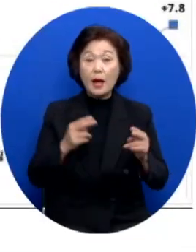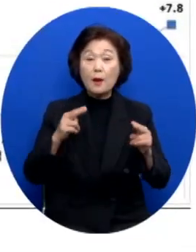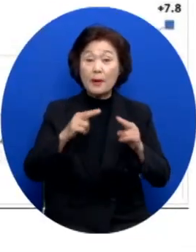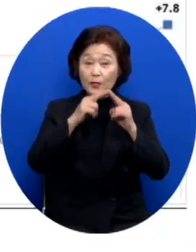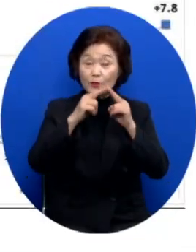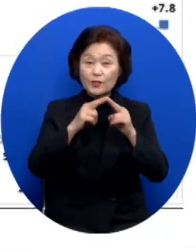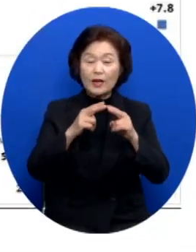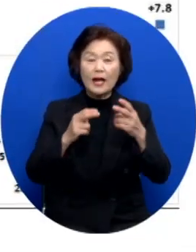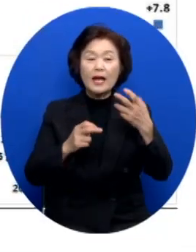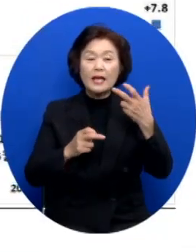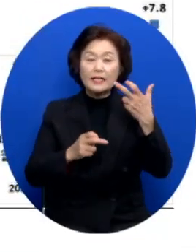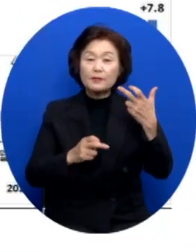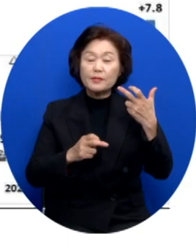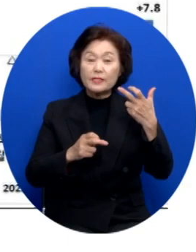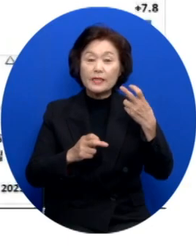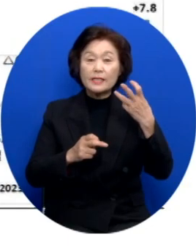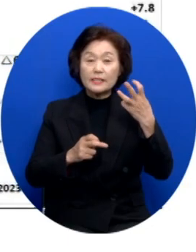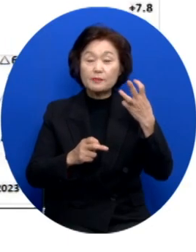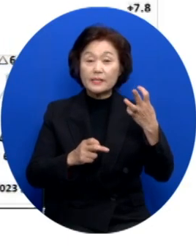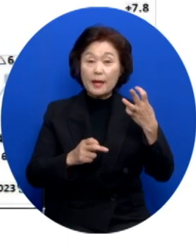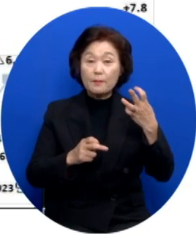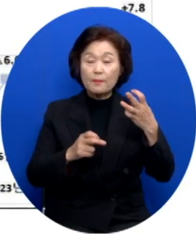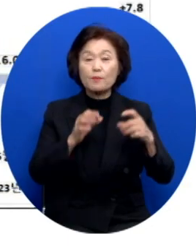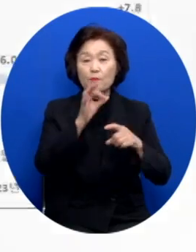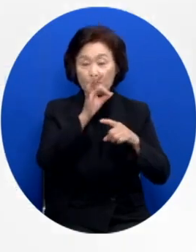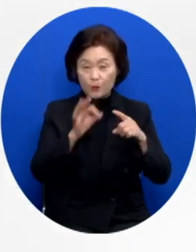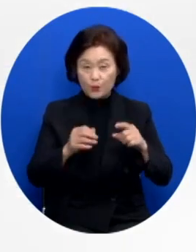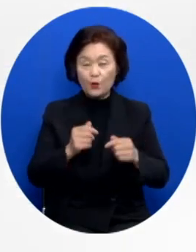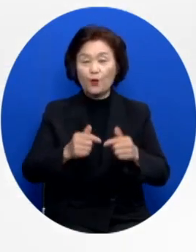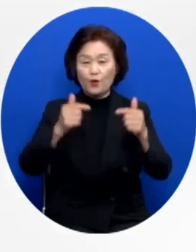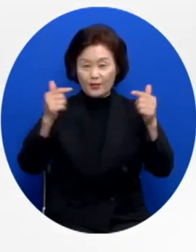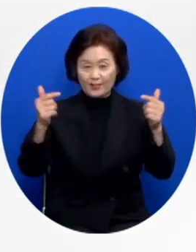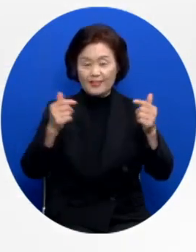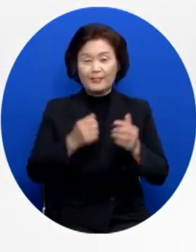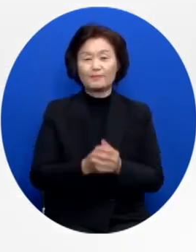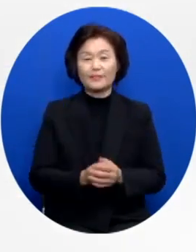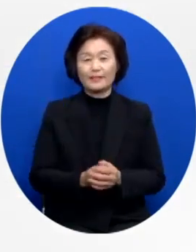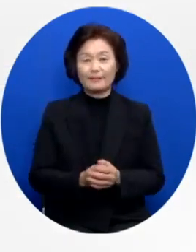반도체가 13%가량 늘면서 16개월 만에 증가 전환한 것으로 나타났습니다.